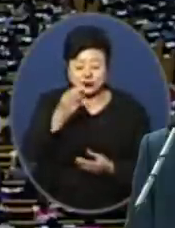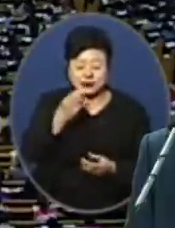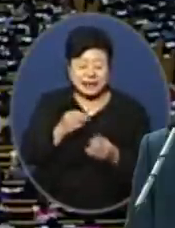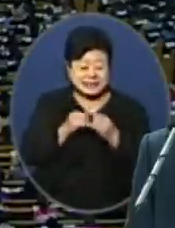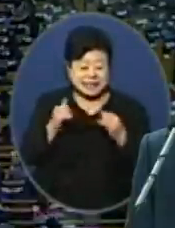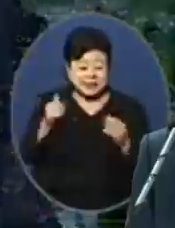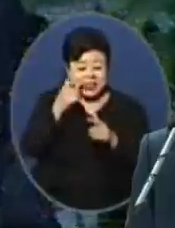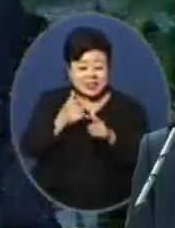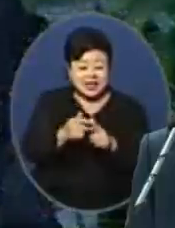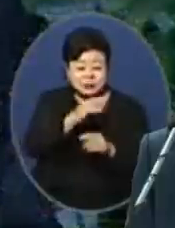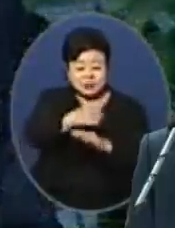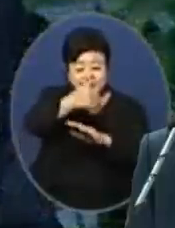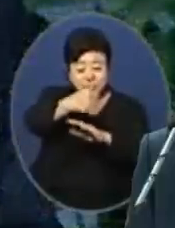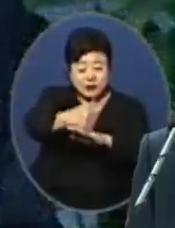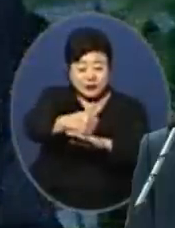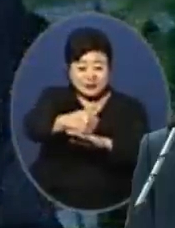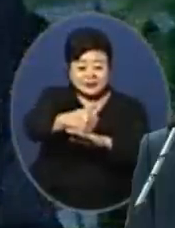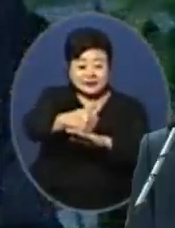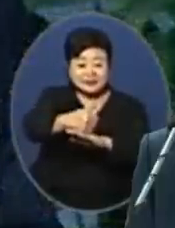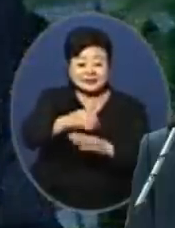유대인들이 예수 그리스도를